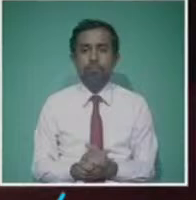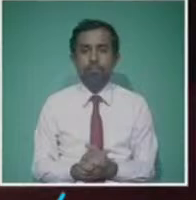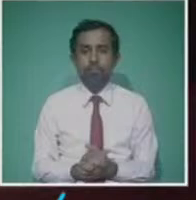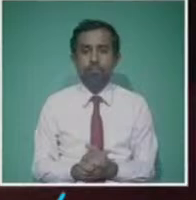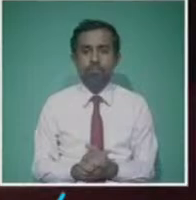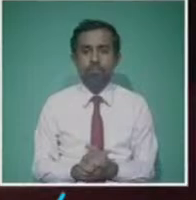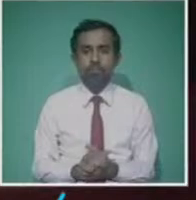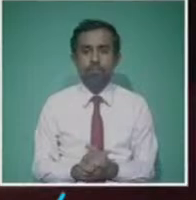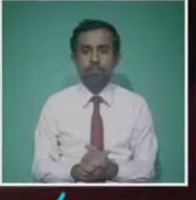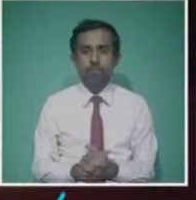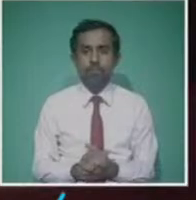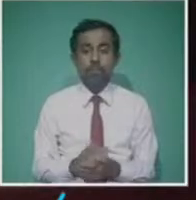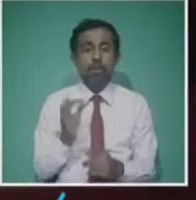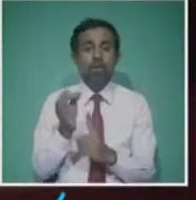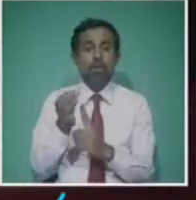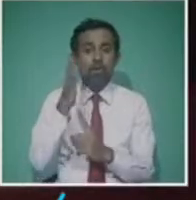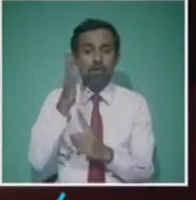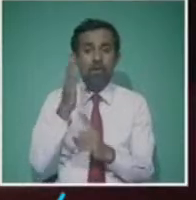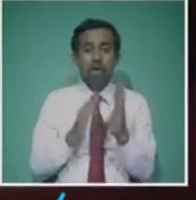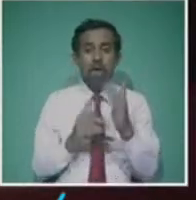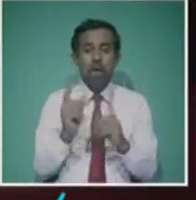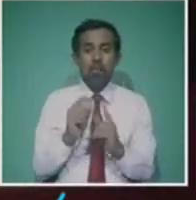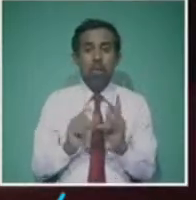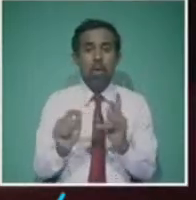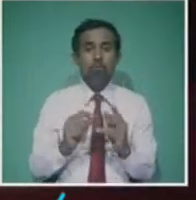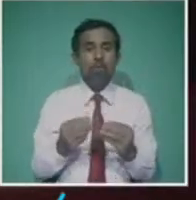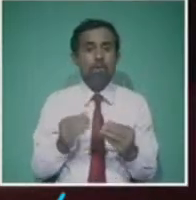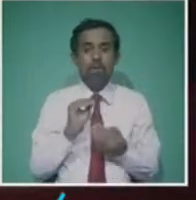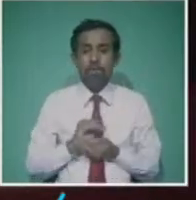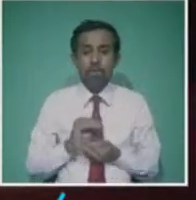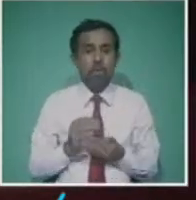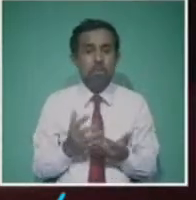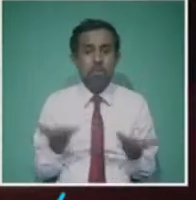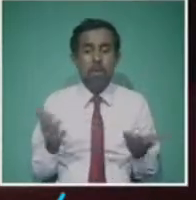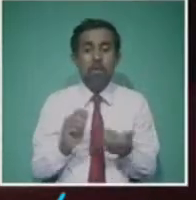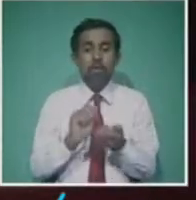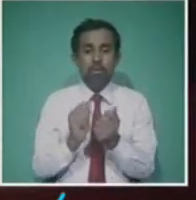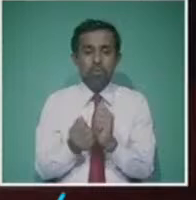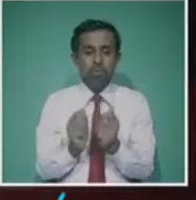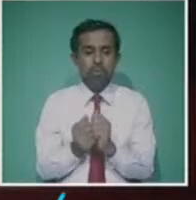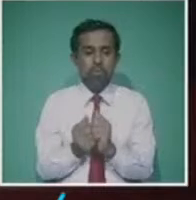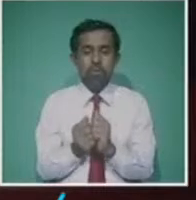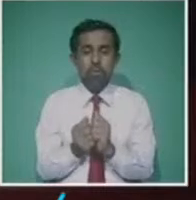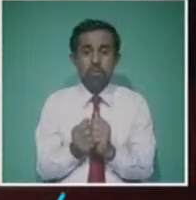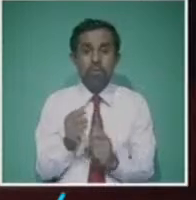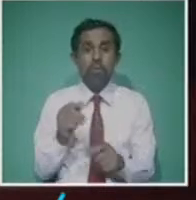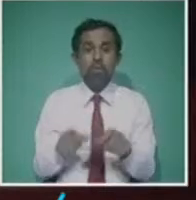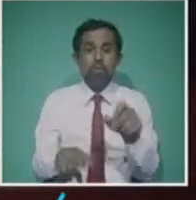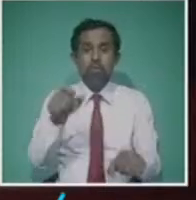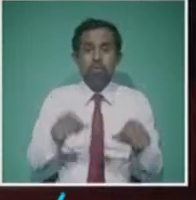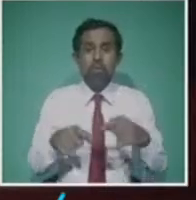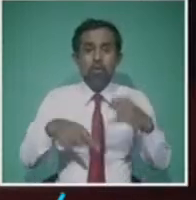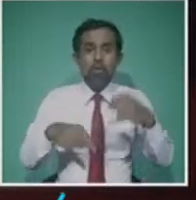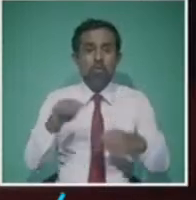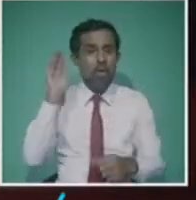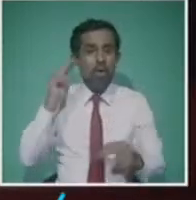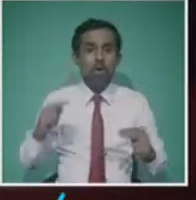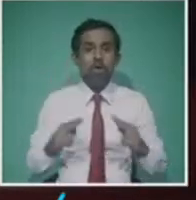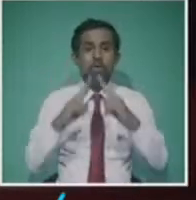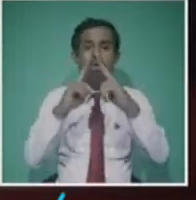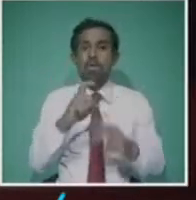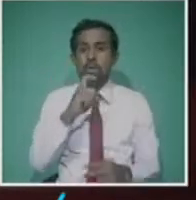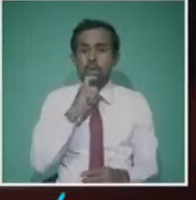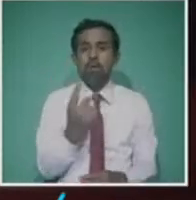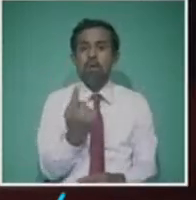සහ ජනාධිපති අමාත්‍යාංශ තබාගත නොහැකි යන සංශෝධන වලට ජනමත විචාරණ අවශ්‍යයි ශ්‍රේෂ්ඨාධිකරණය